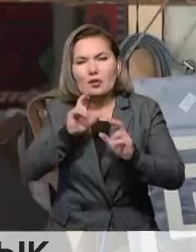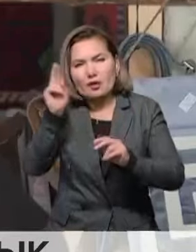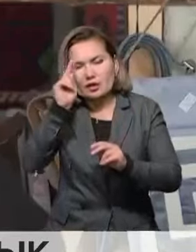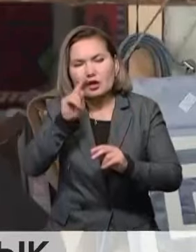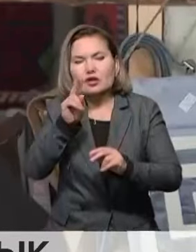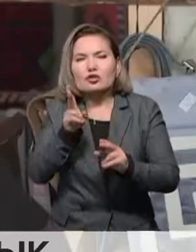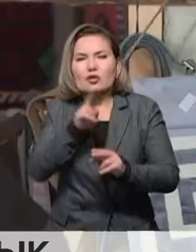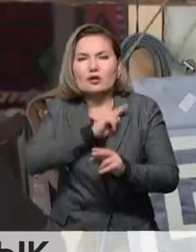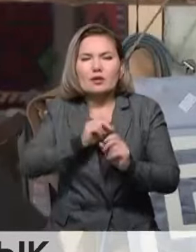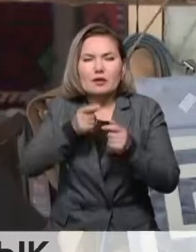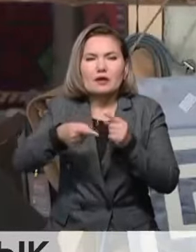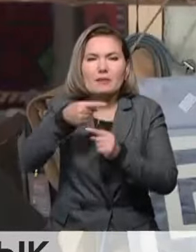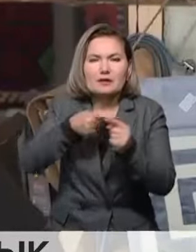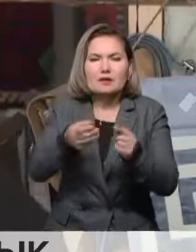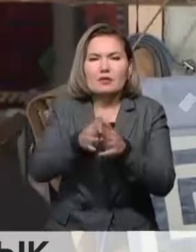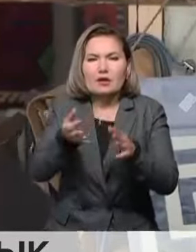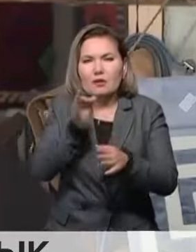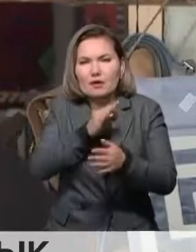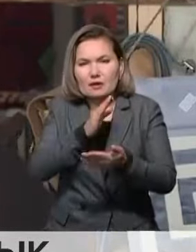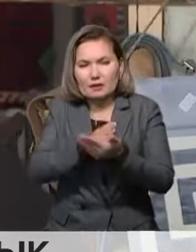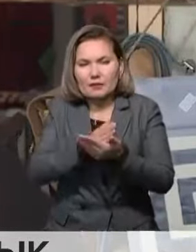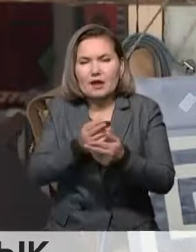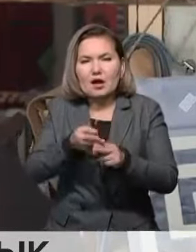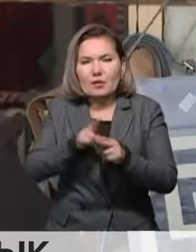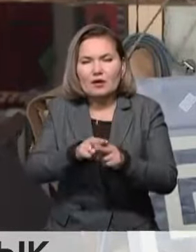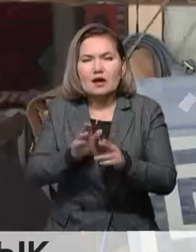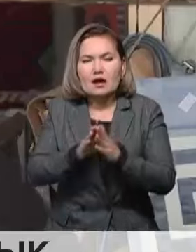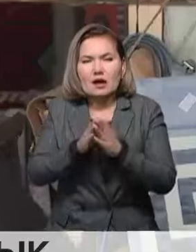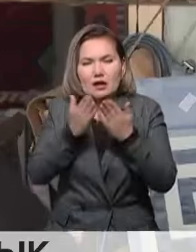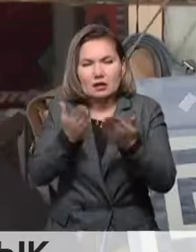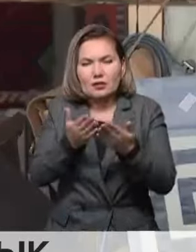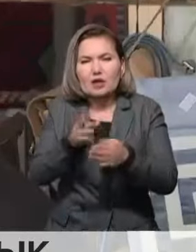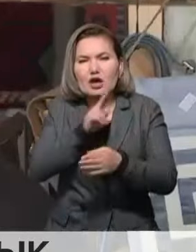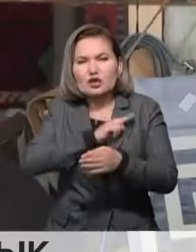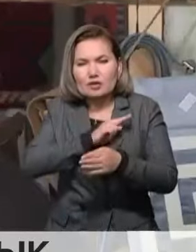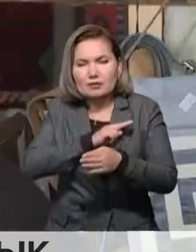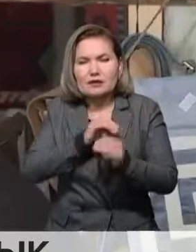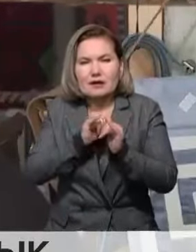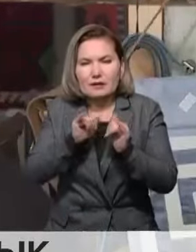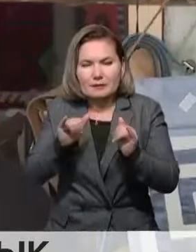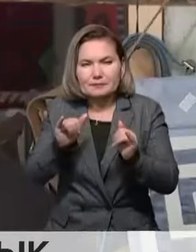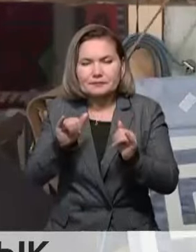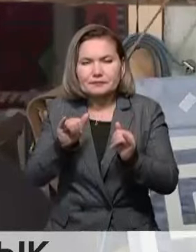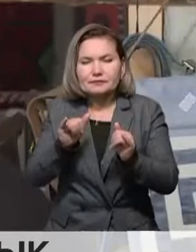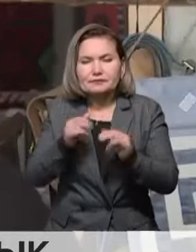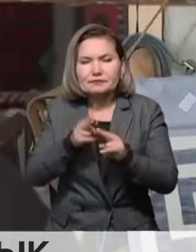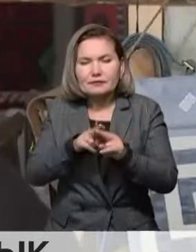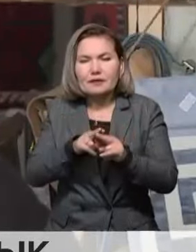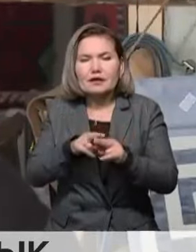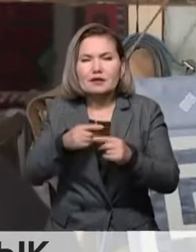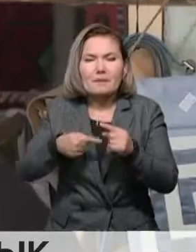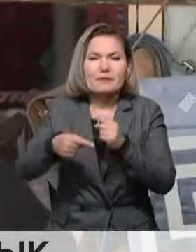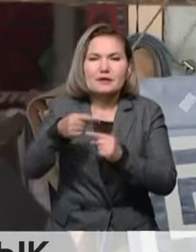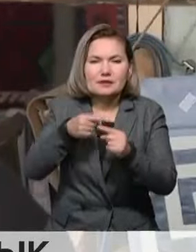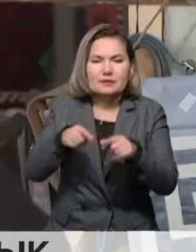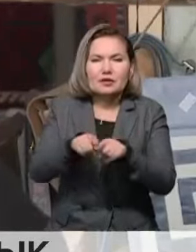жұмысын бастап жатқан бизнесмендерге пайдалы болады. Бұл кітап жұмысын жасап жүрген жаңағыдай жеңісті, жемісті